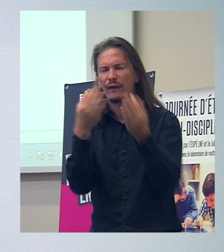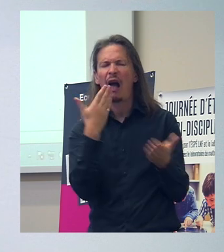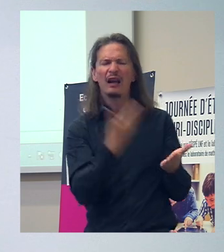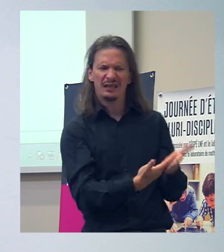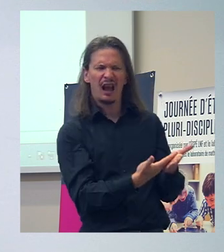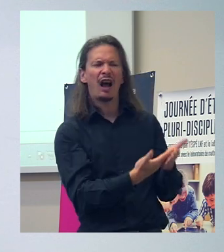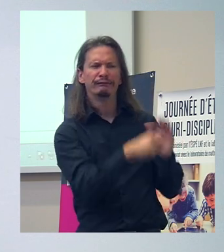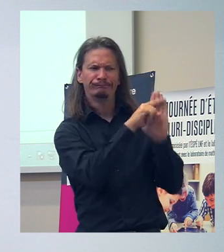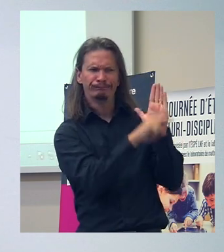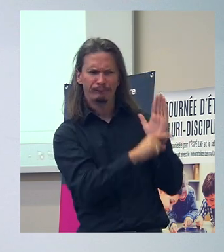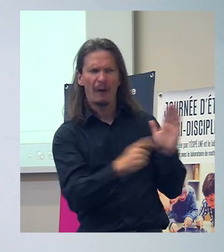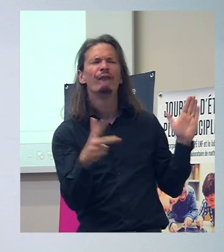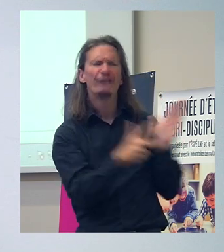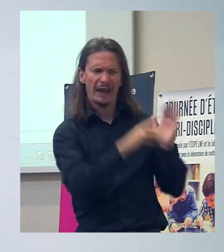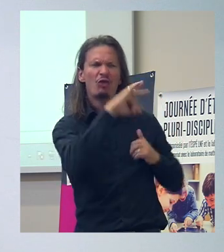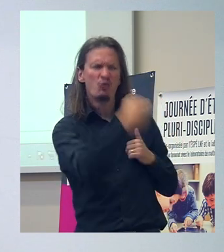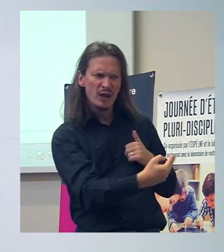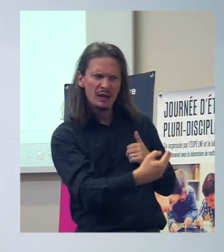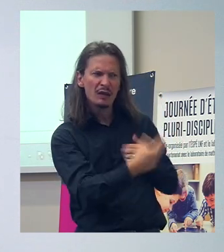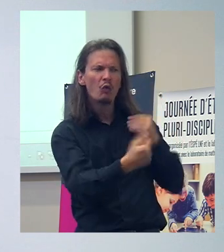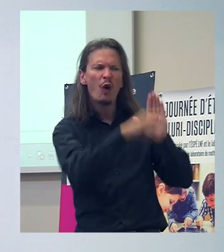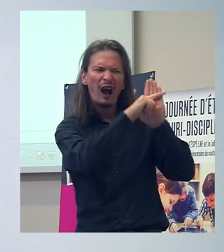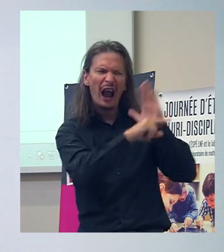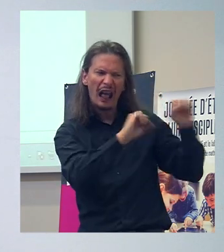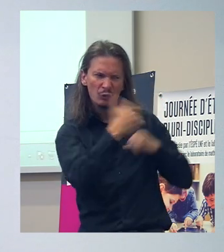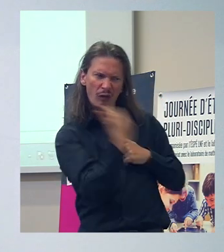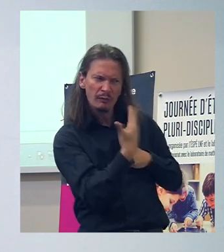validité d'un énoncé ou d'une règle d'action.